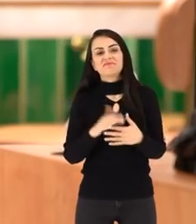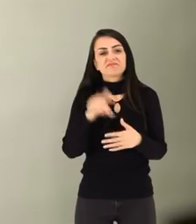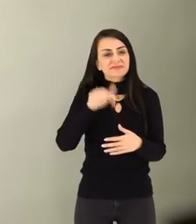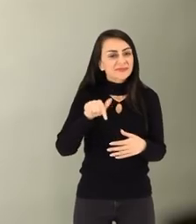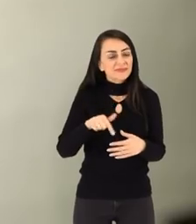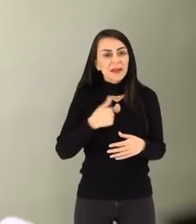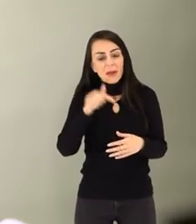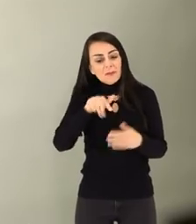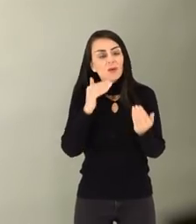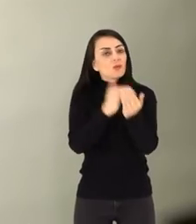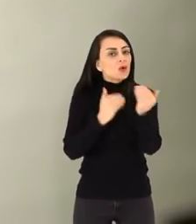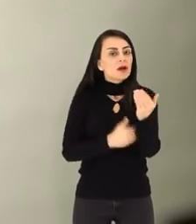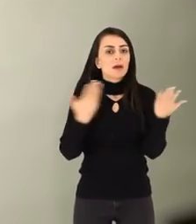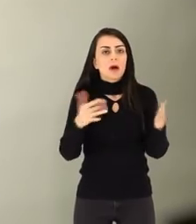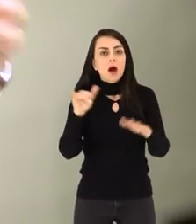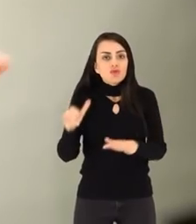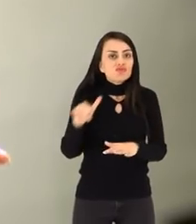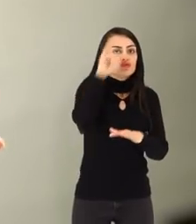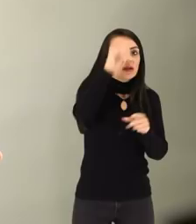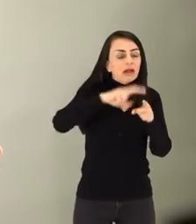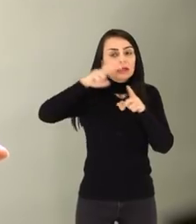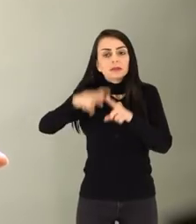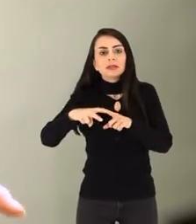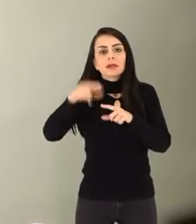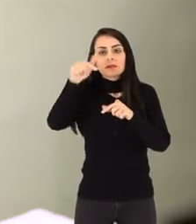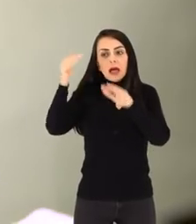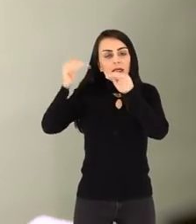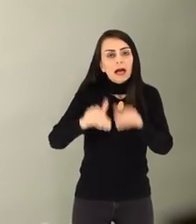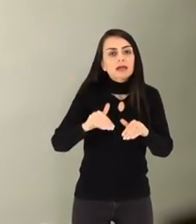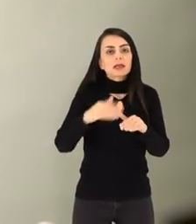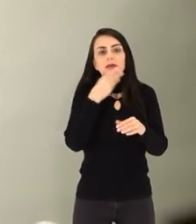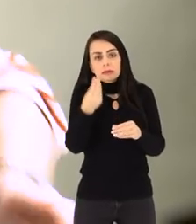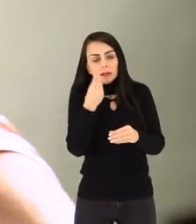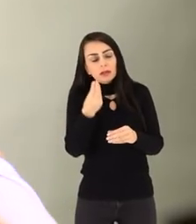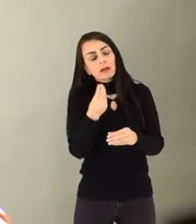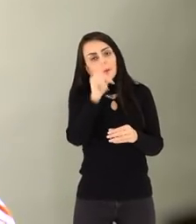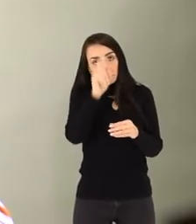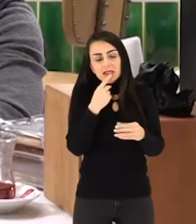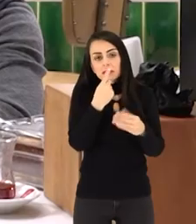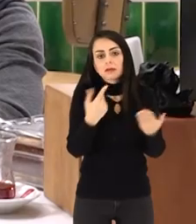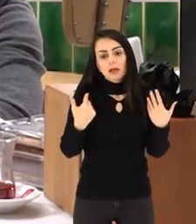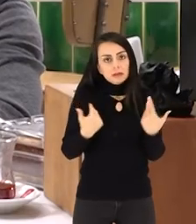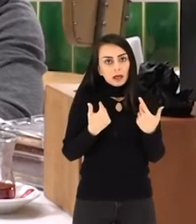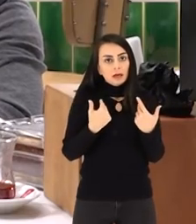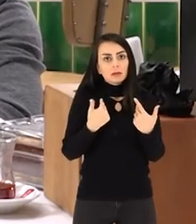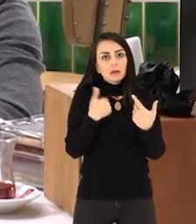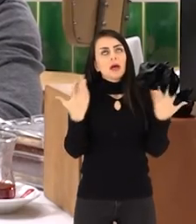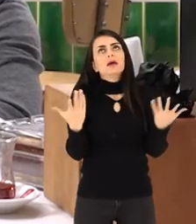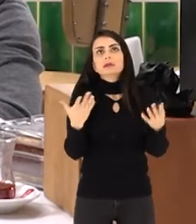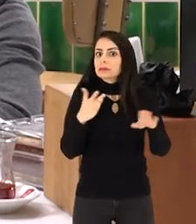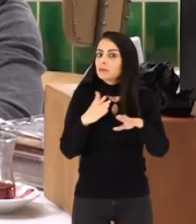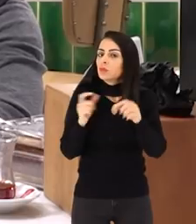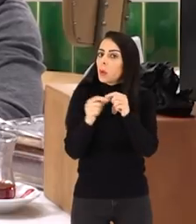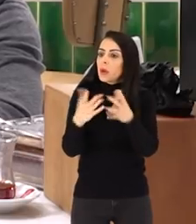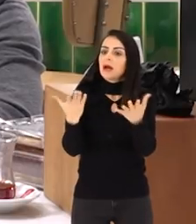bu programı yapıyorsaydım ve uçaktan inseydim ve seni davet etseydim ve sonra sen bana iyi misin? Ya valla Bülent gerçekten o kadar yordun ki şu an